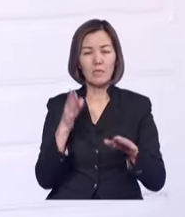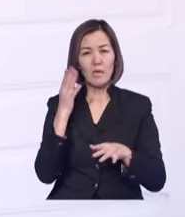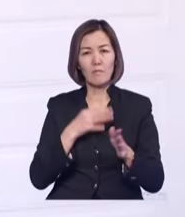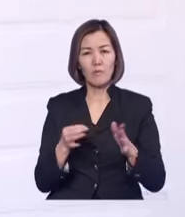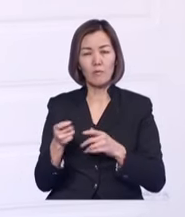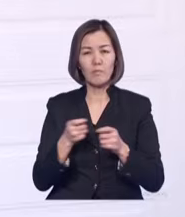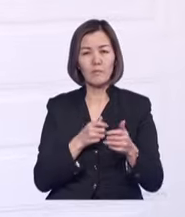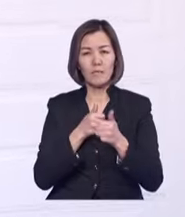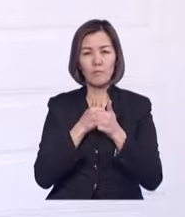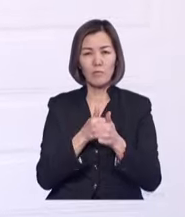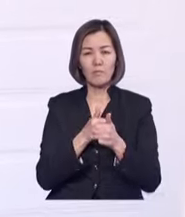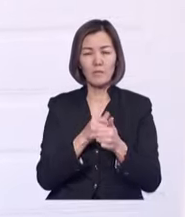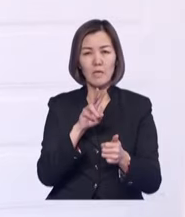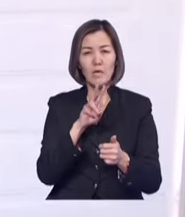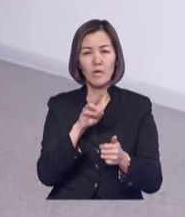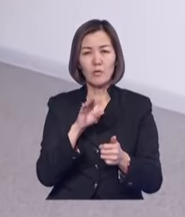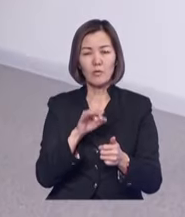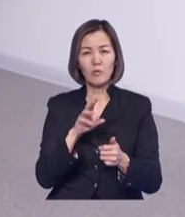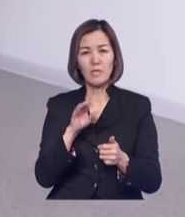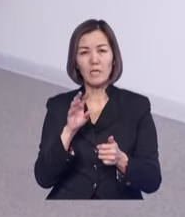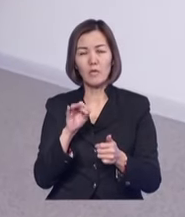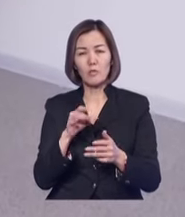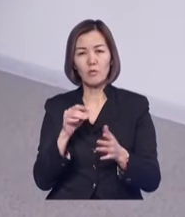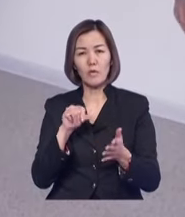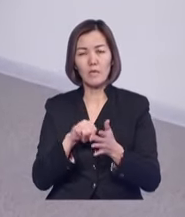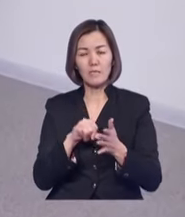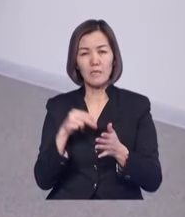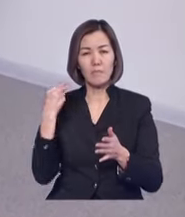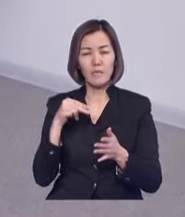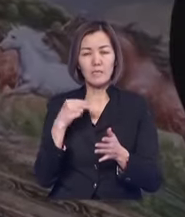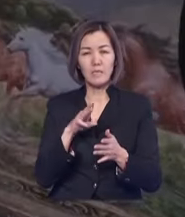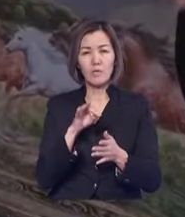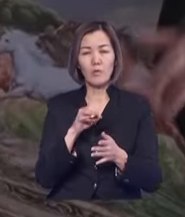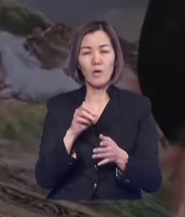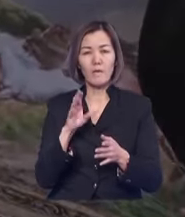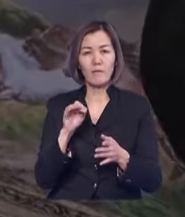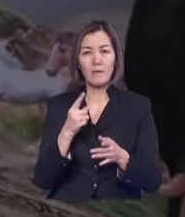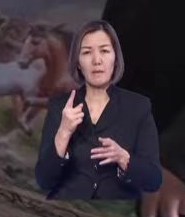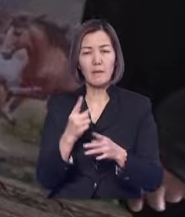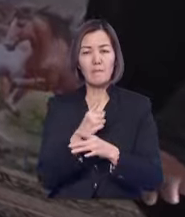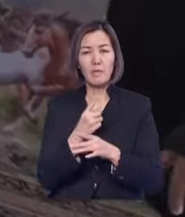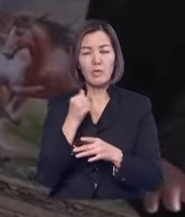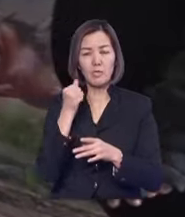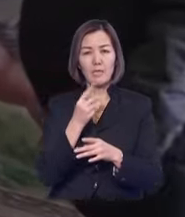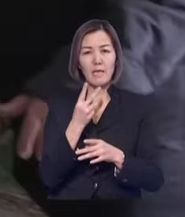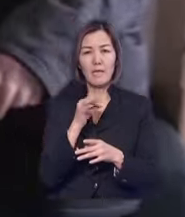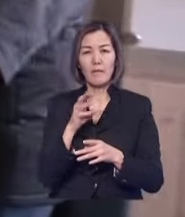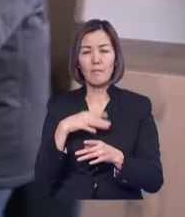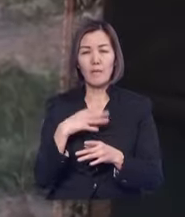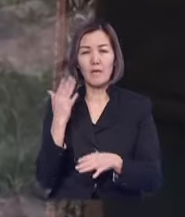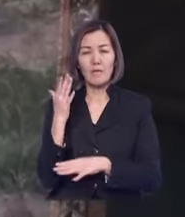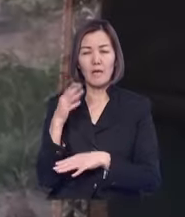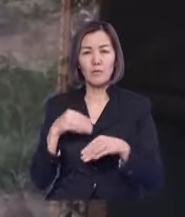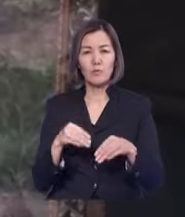облысы әкімінің орынбасары Нұржан Кеңесұлы қатысты. Бұл президент Қасым Жомарт Тоқаевтың жылына 2 миллиард ағаш отырғызу тапсырмасы